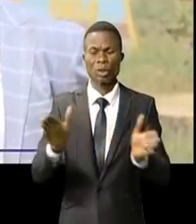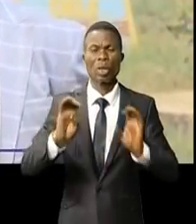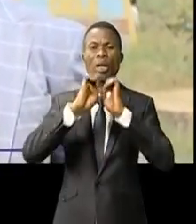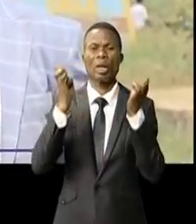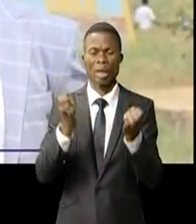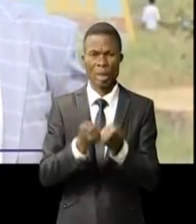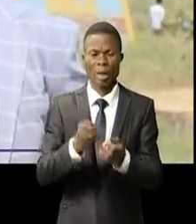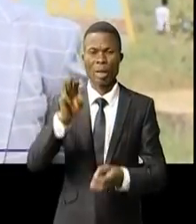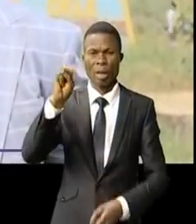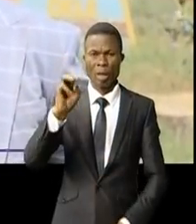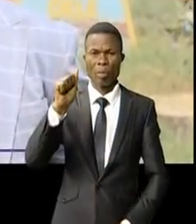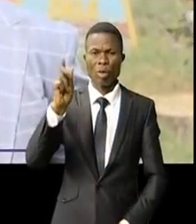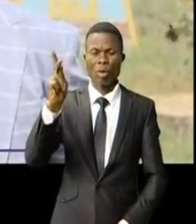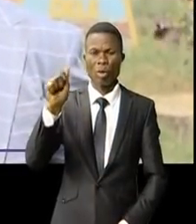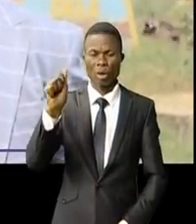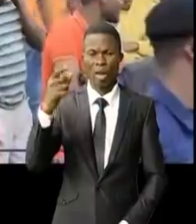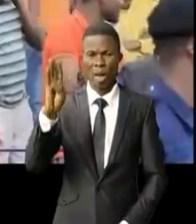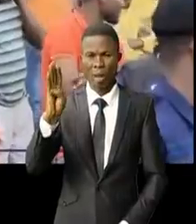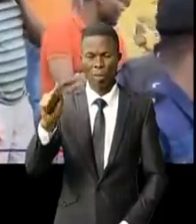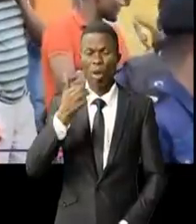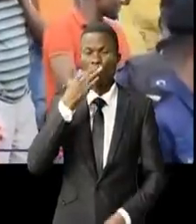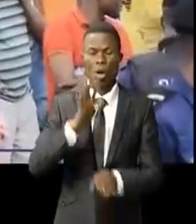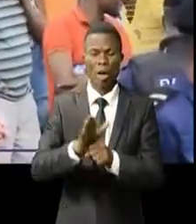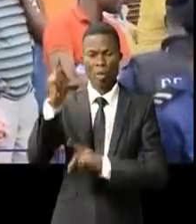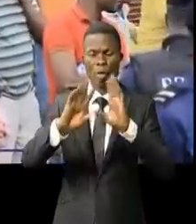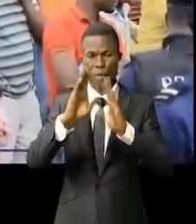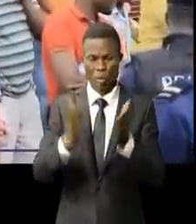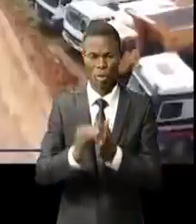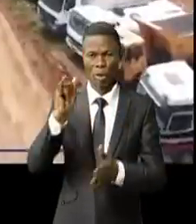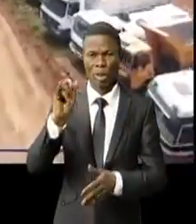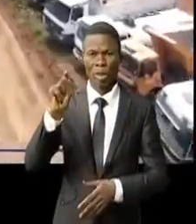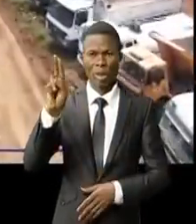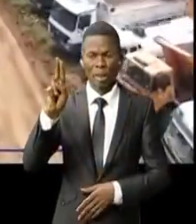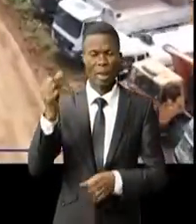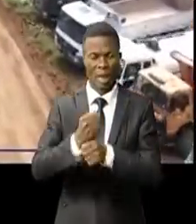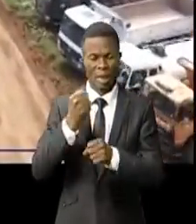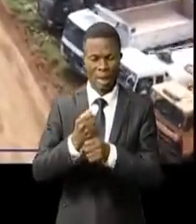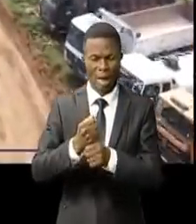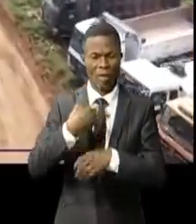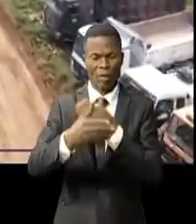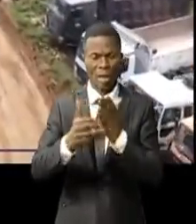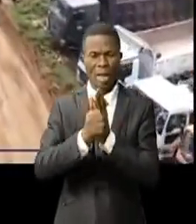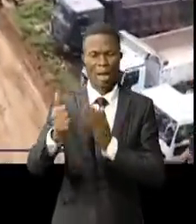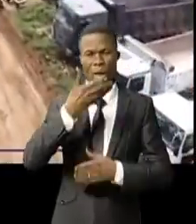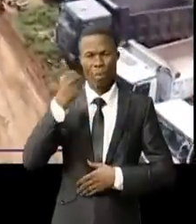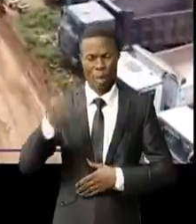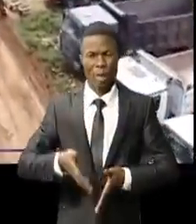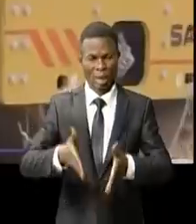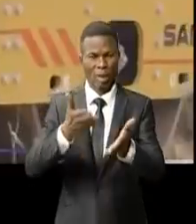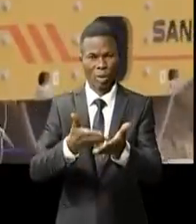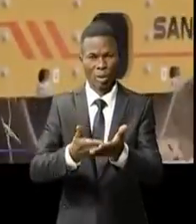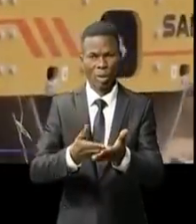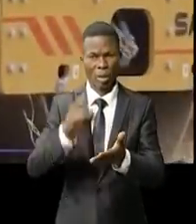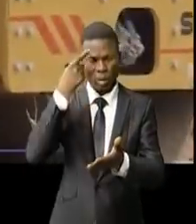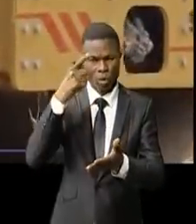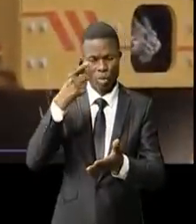l'entreprise Mogabaon, Joseph Akilimali, rassure la population de l'Ituri de la qualité du travail qui sera exécuté sur cette tronçon routier pour